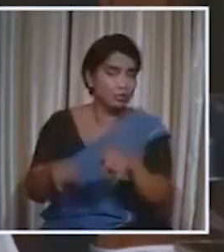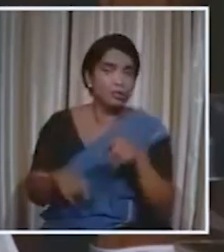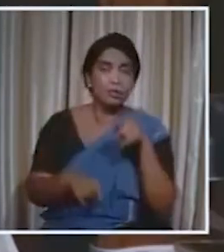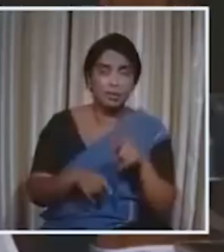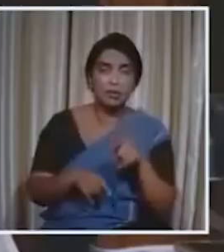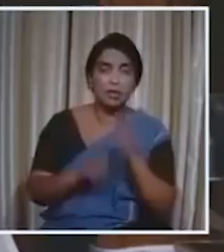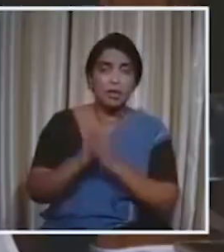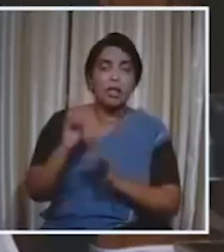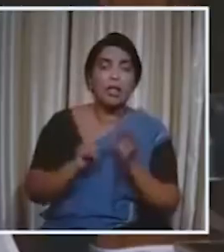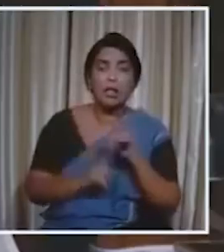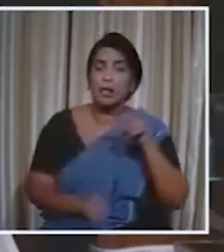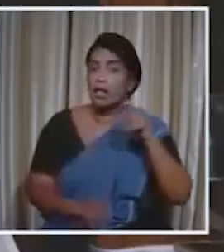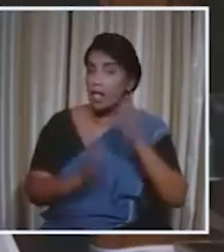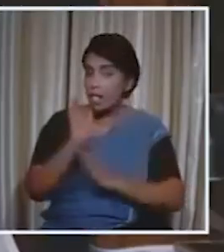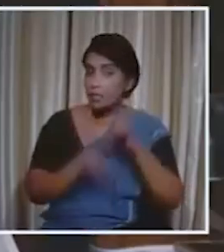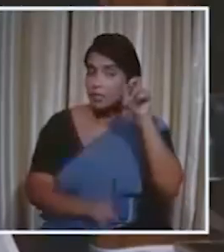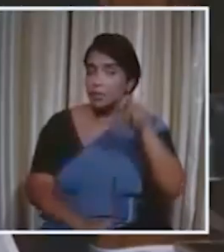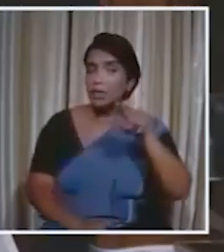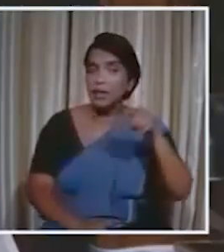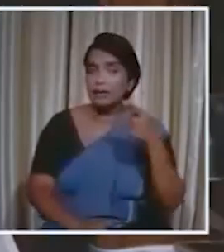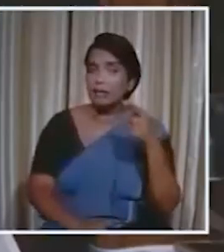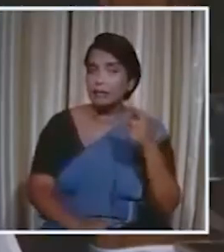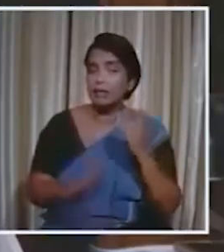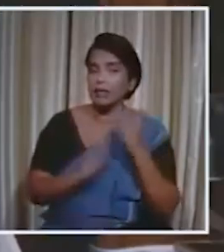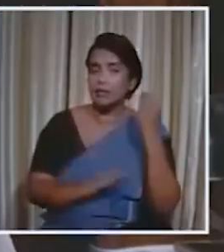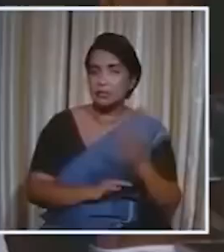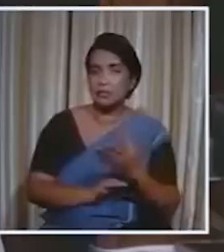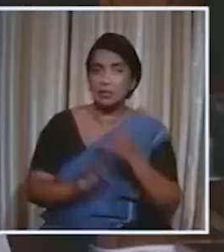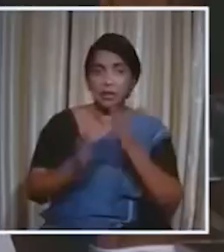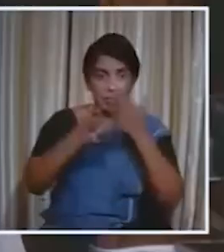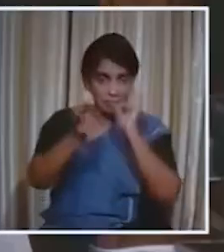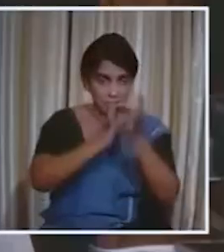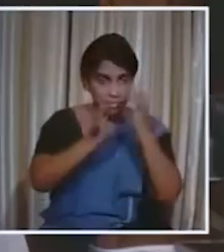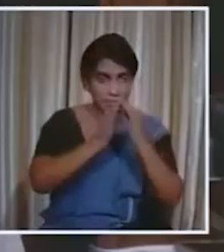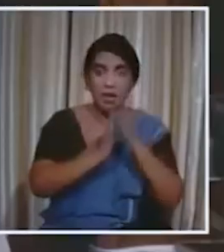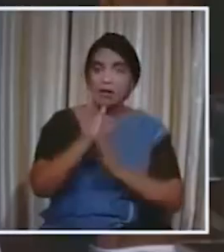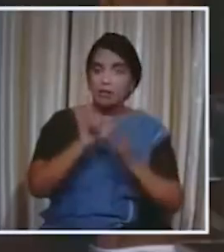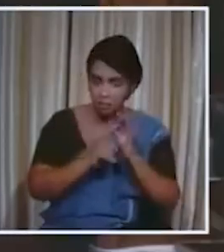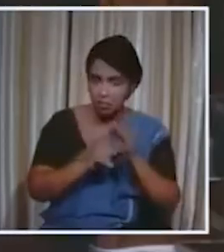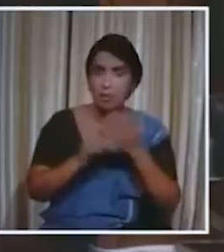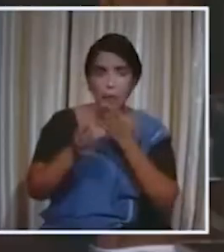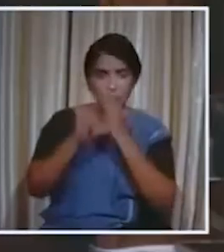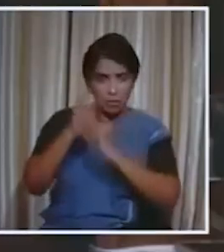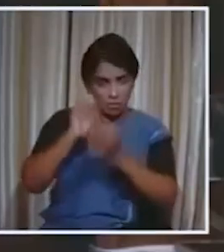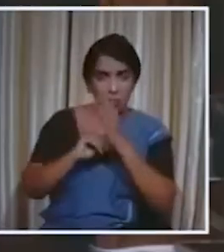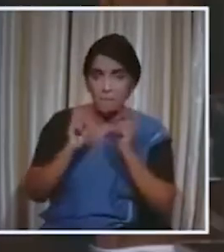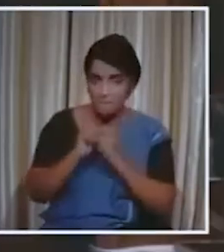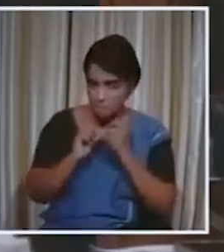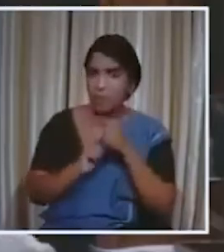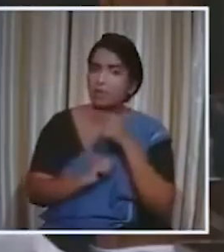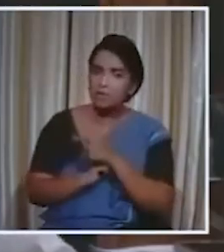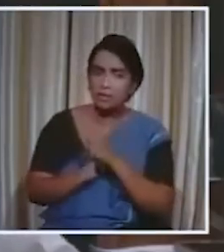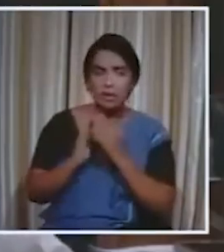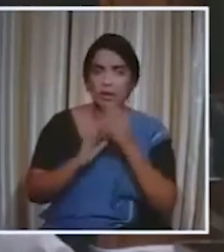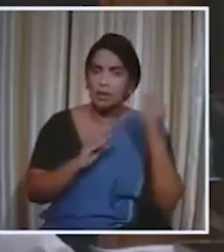තියෙන මන්ත්‍රීවරුන් 100 ගානකට දෙන්න කියලා. ඉතින් ගිනි තියාගත්ත ගෙවල් නැති වෙච්ච මන්ත්‍රියෝ නැත්තම් ගිනි ගත්ත මන්ත්‍රීවරුන්ට නම් ප්‍රශ්නේ තියෙන්නේ. ඒගොල්ලන්ට